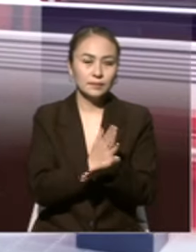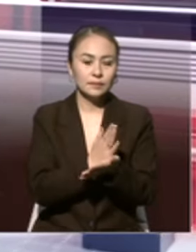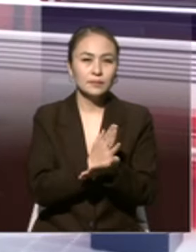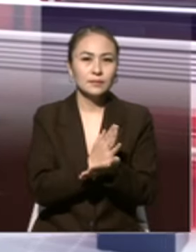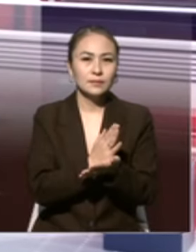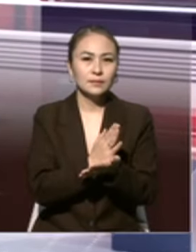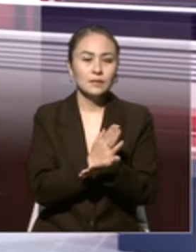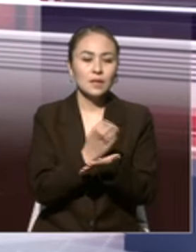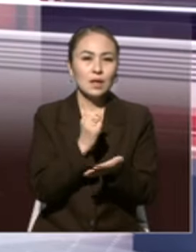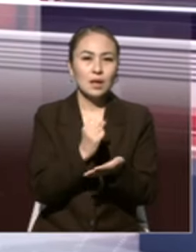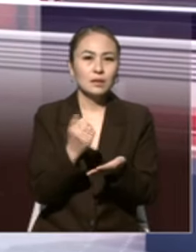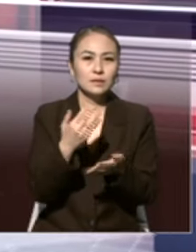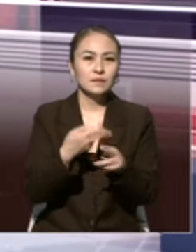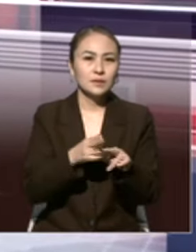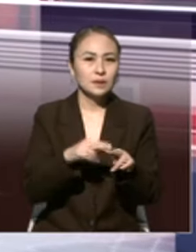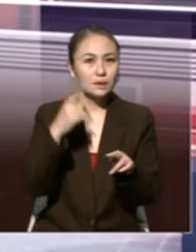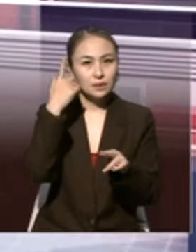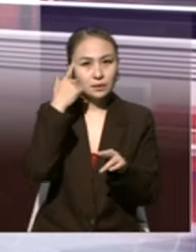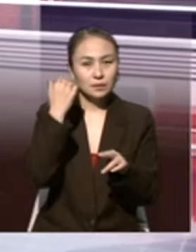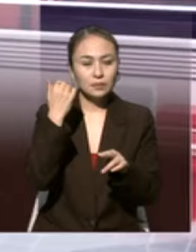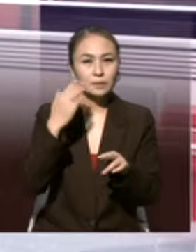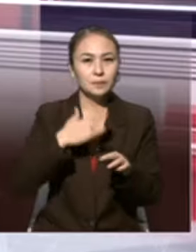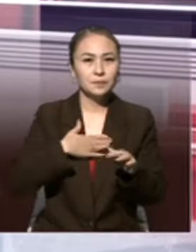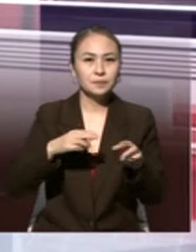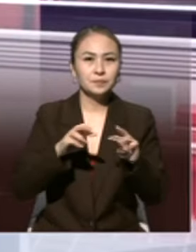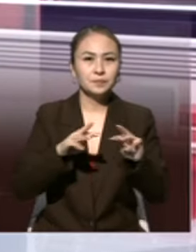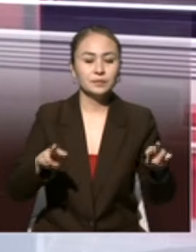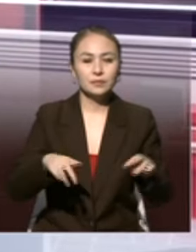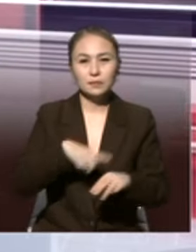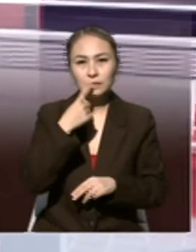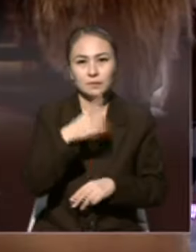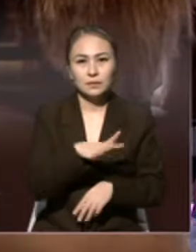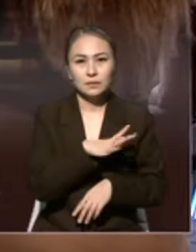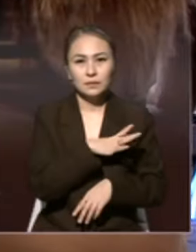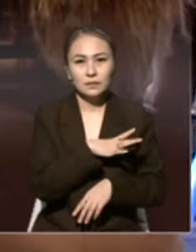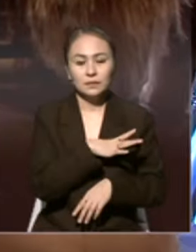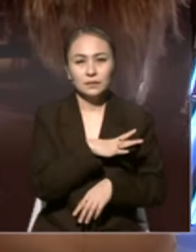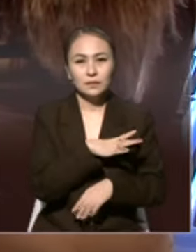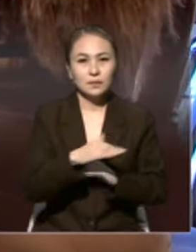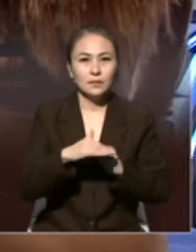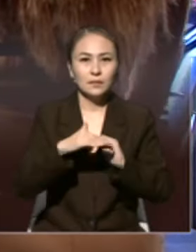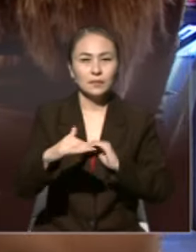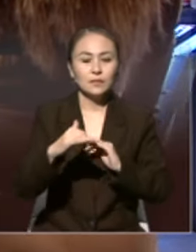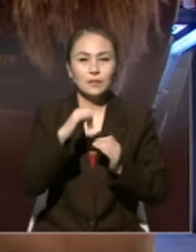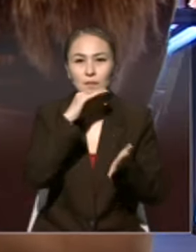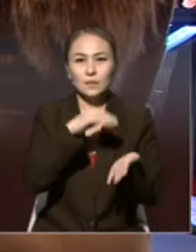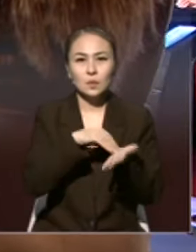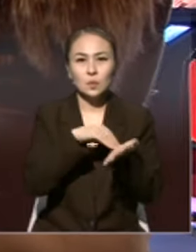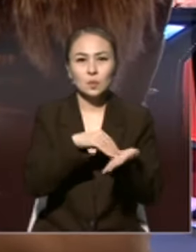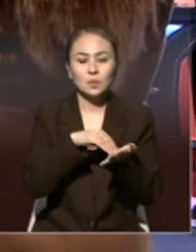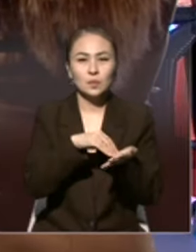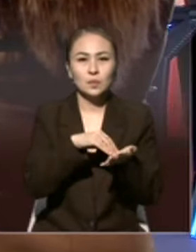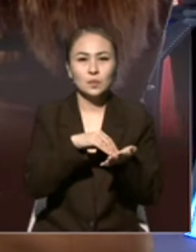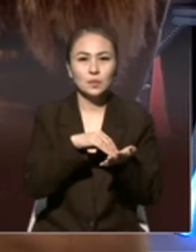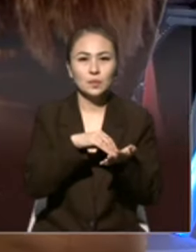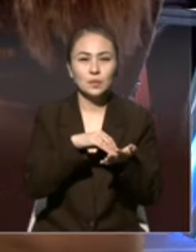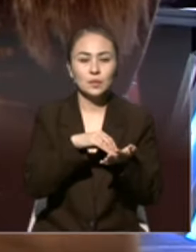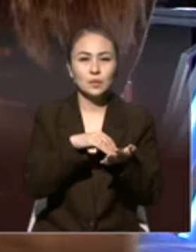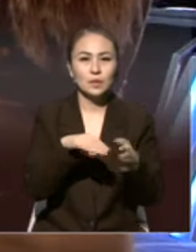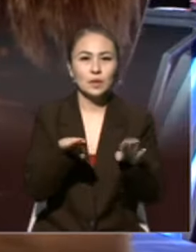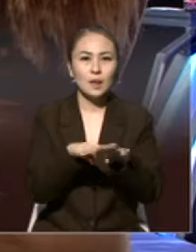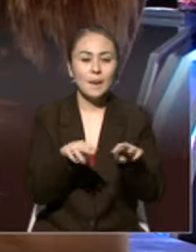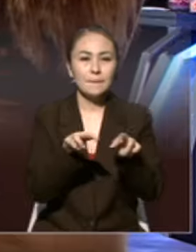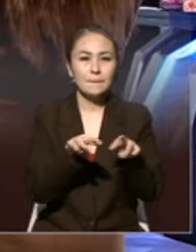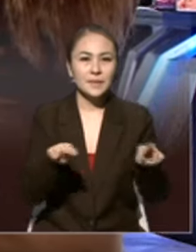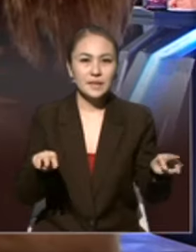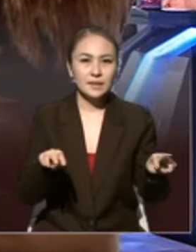енді өзіңіз білесіздер, осы біздің министрдің айтқан журналистерге сауалнамасында осы біздің